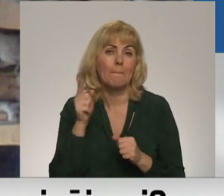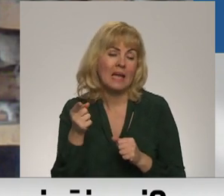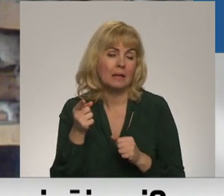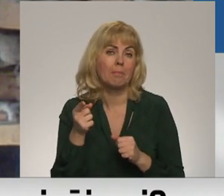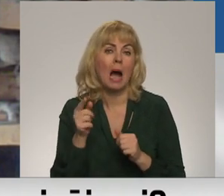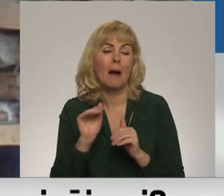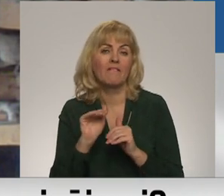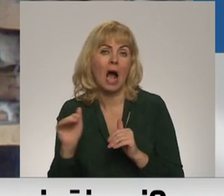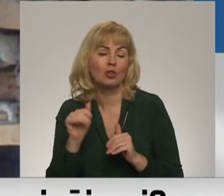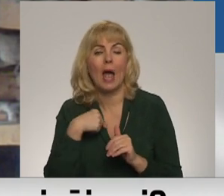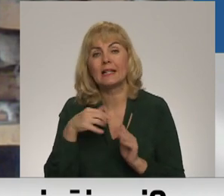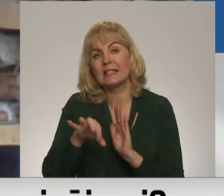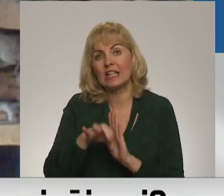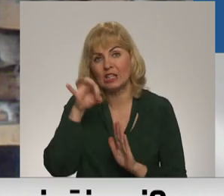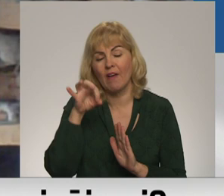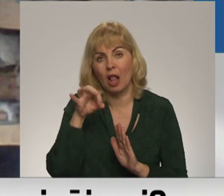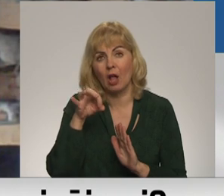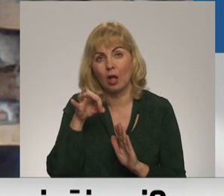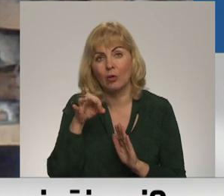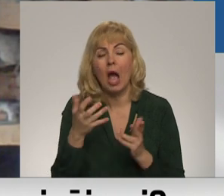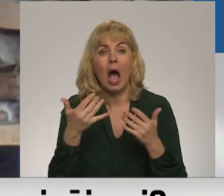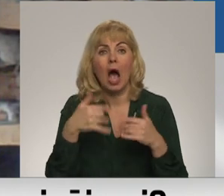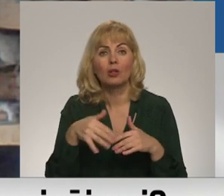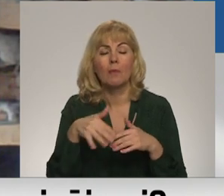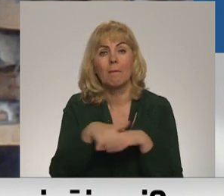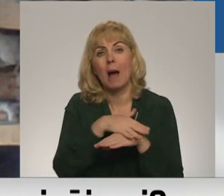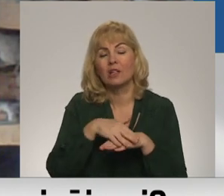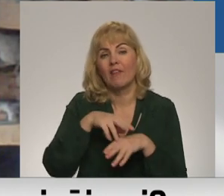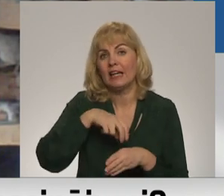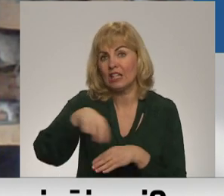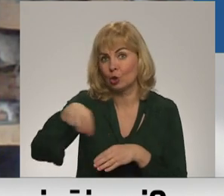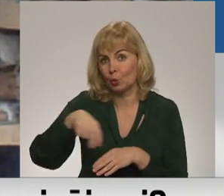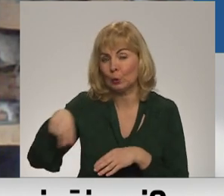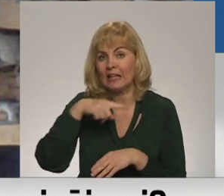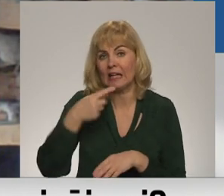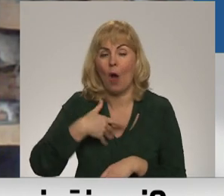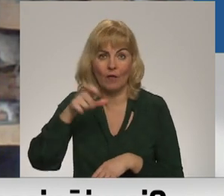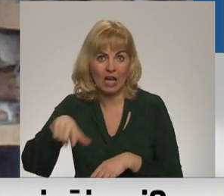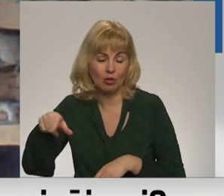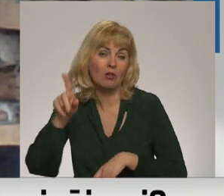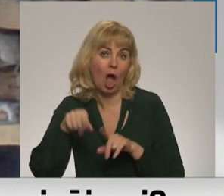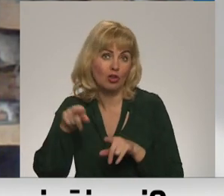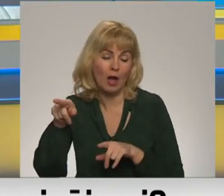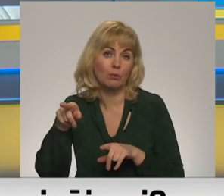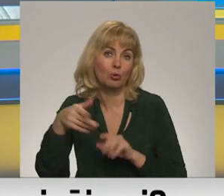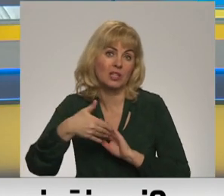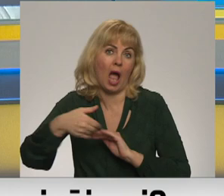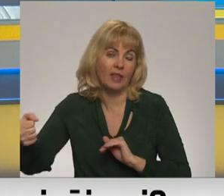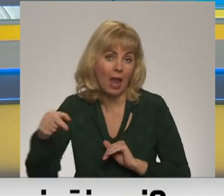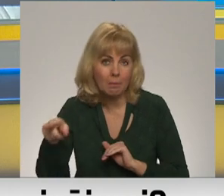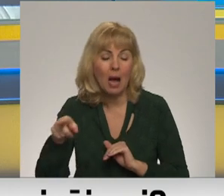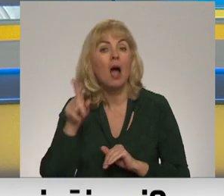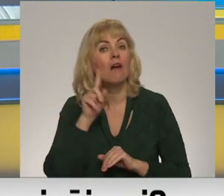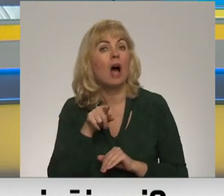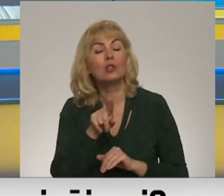personīgi izvēlētos tomēr automatizēti masveidā izsūtīt Krievijas izdotēm šādas ziņas. Varbūt dažas aiziet. Vai mēs zinām,